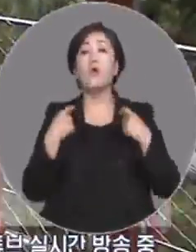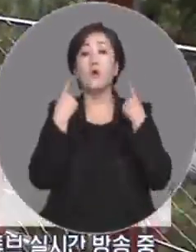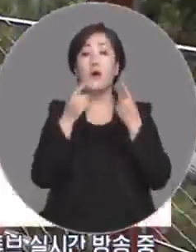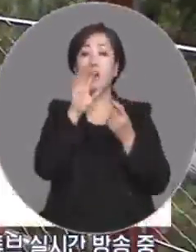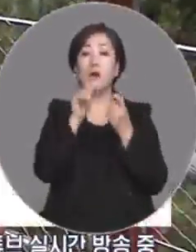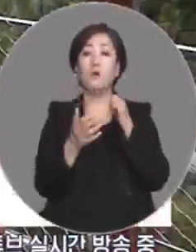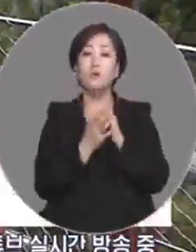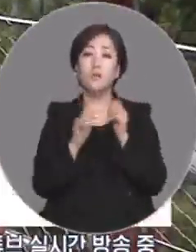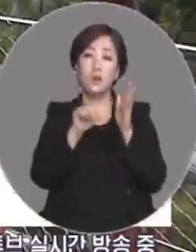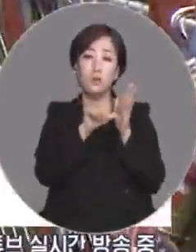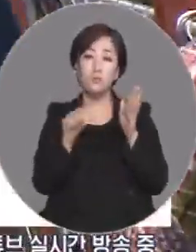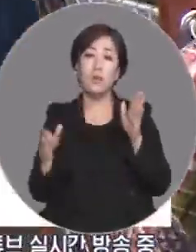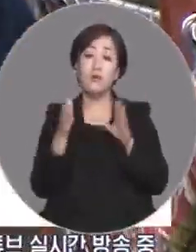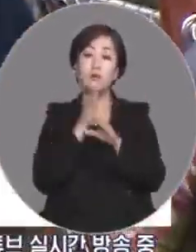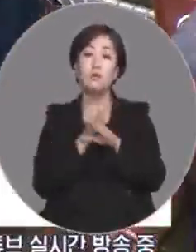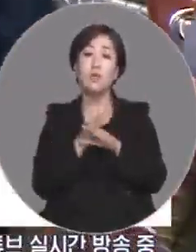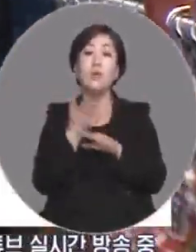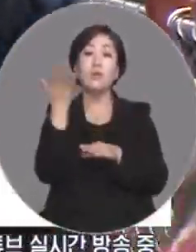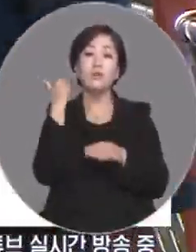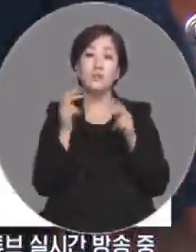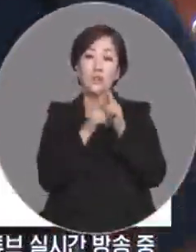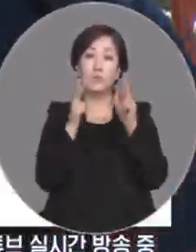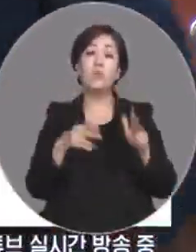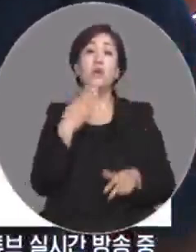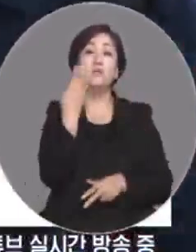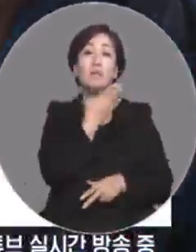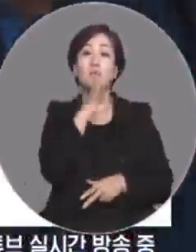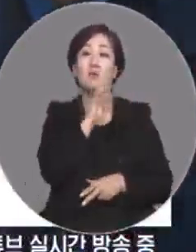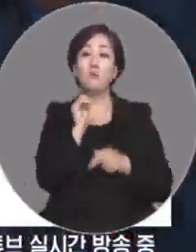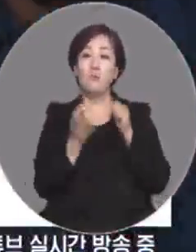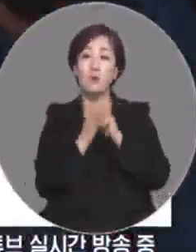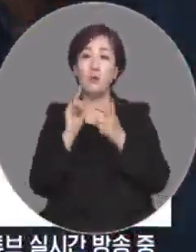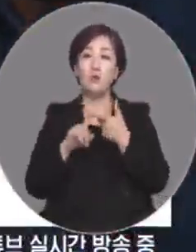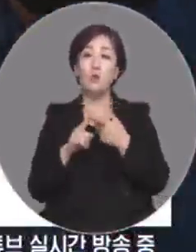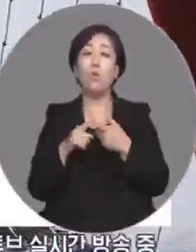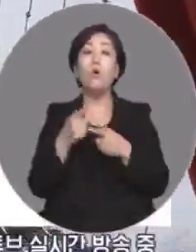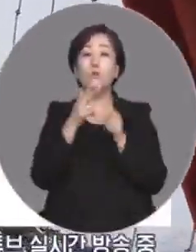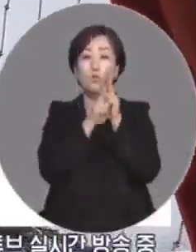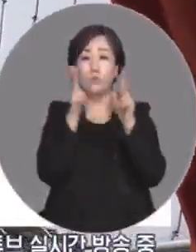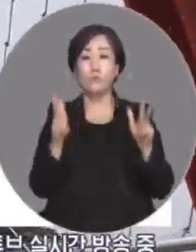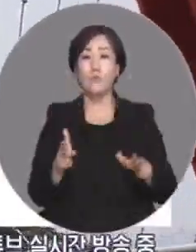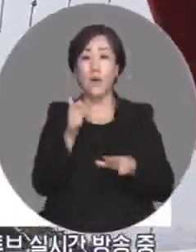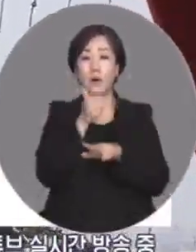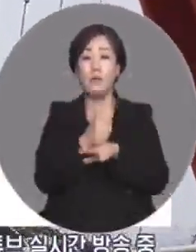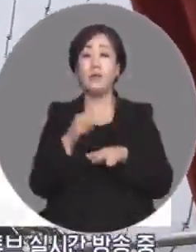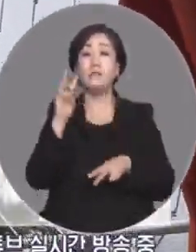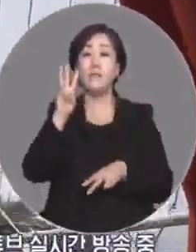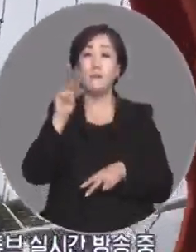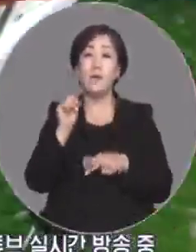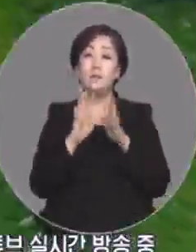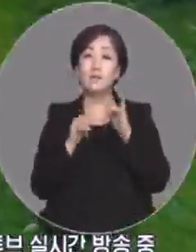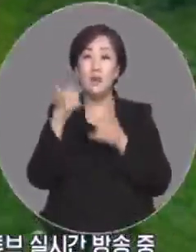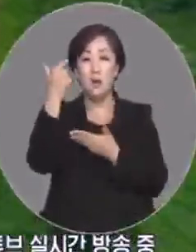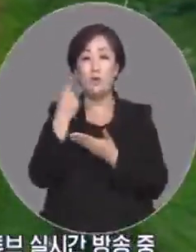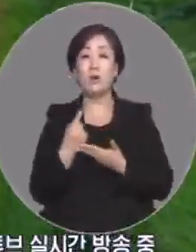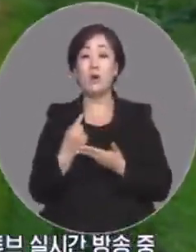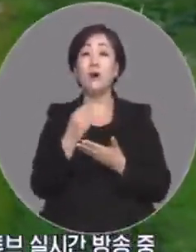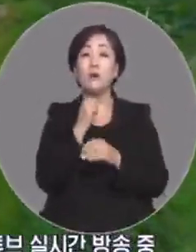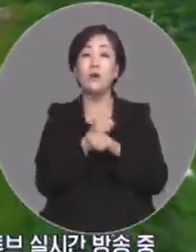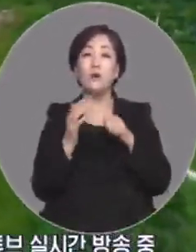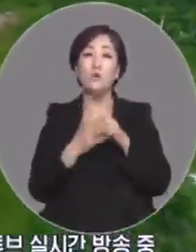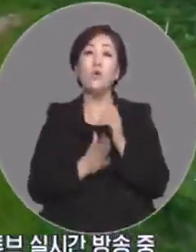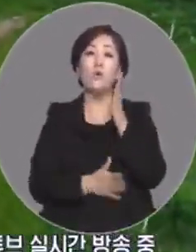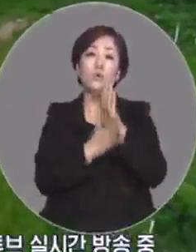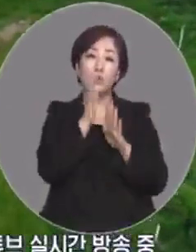명소로 입소문이 나면서 지난주 개장 첫날엔 4천 명, 주말엔 3만 명이 넘는 관광객이 찾았습니다.